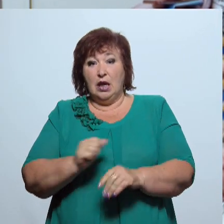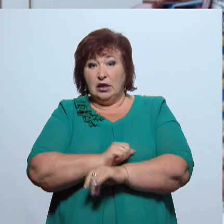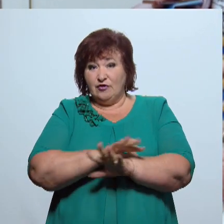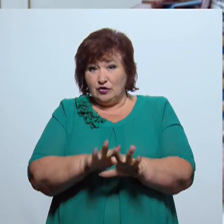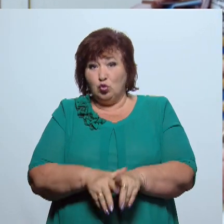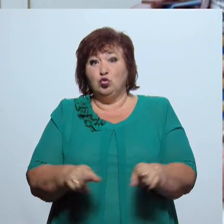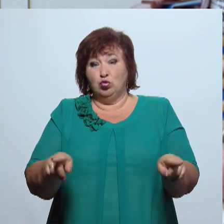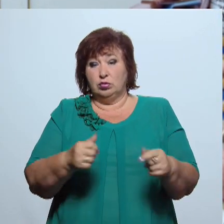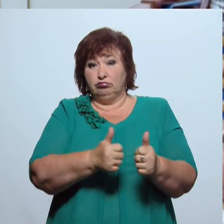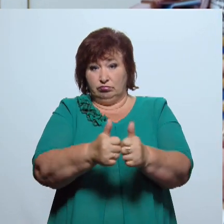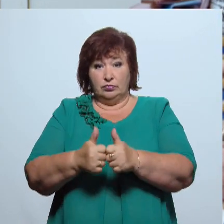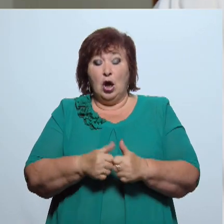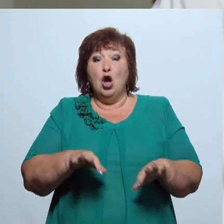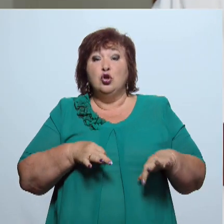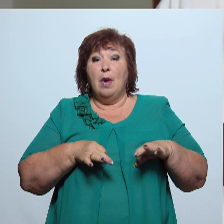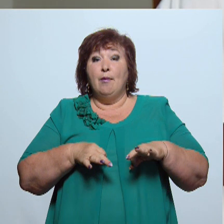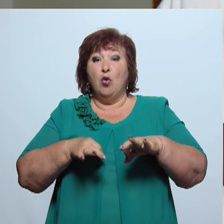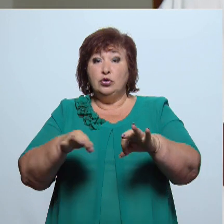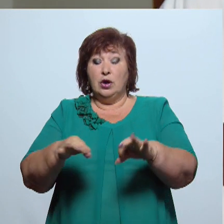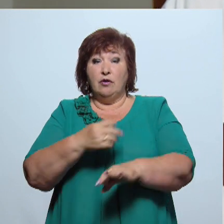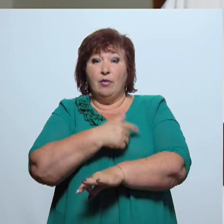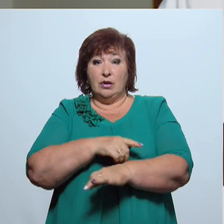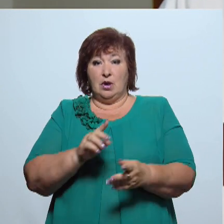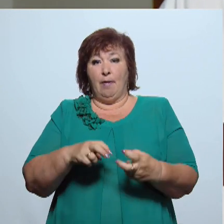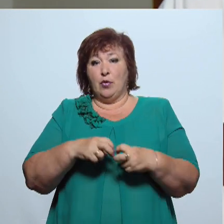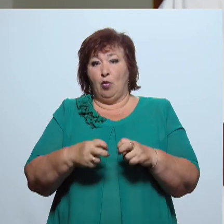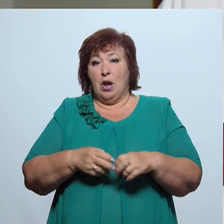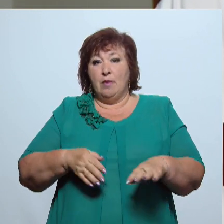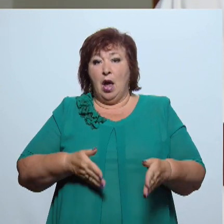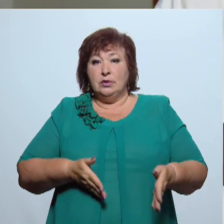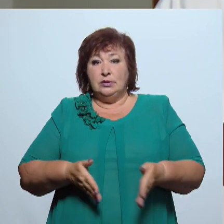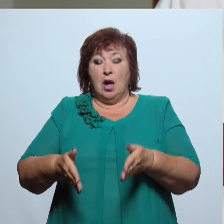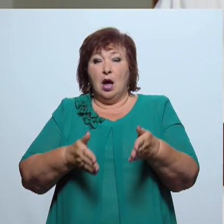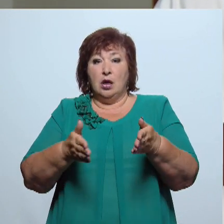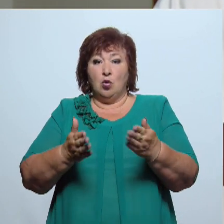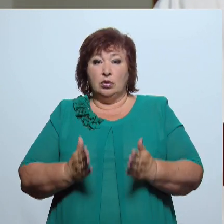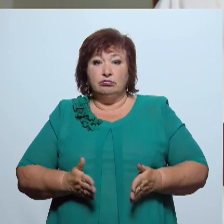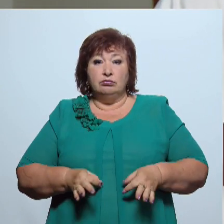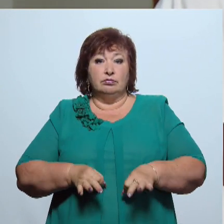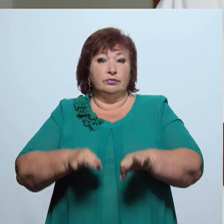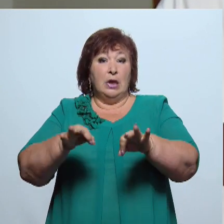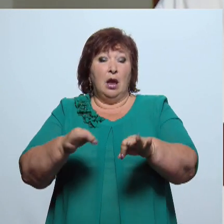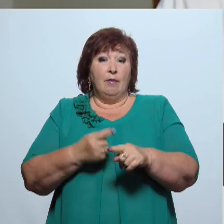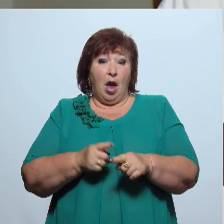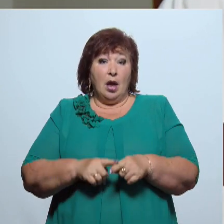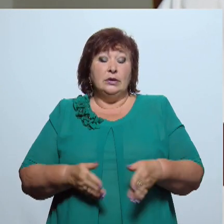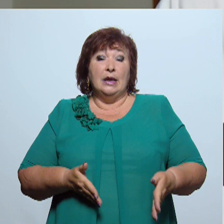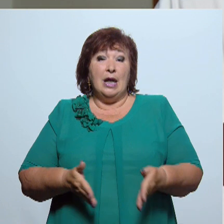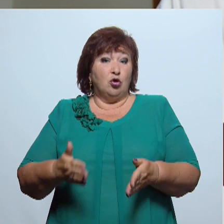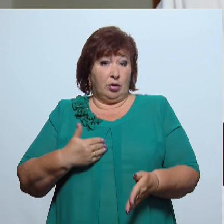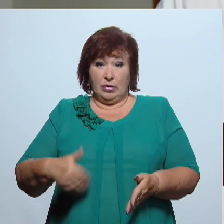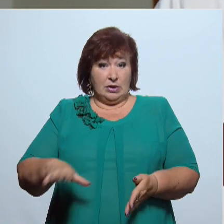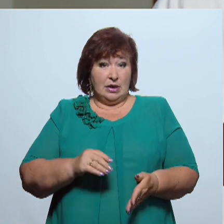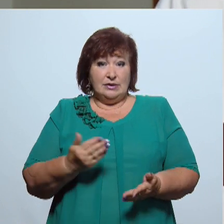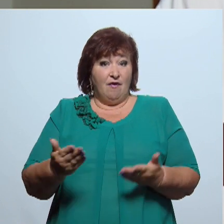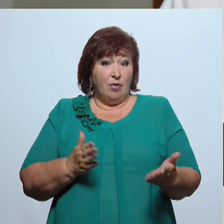них. Чтобы подъехать до самой больницы, там оказывается проблема с дорогой, путями подъезда. А в общем-то по этой дороге едем не только мы с вами, но и